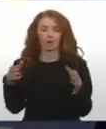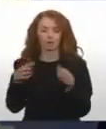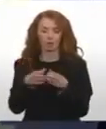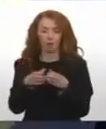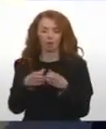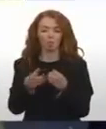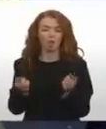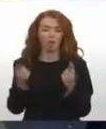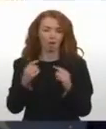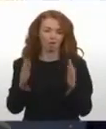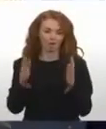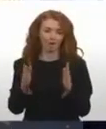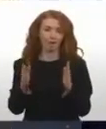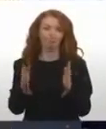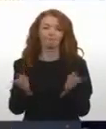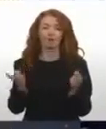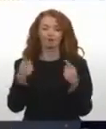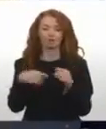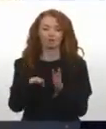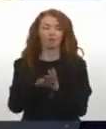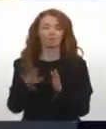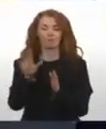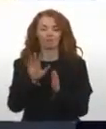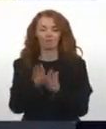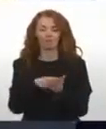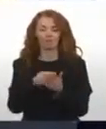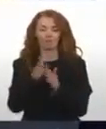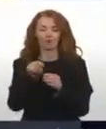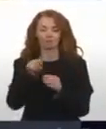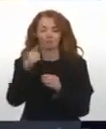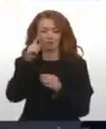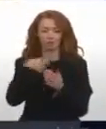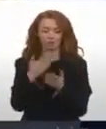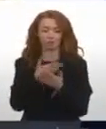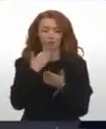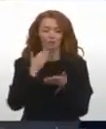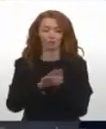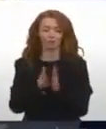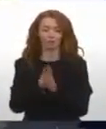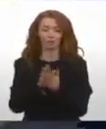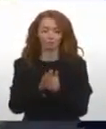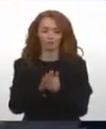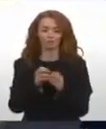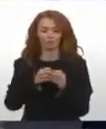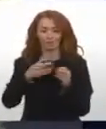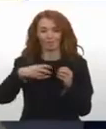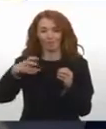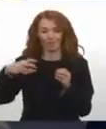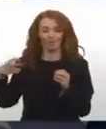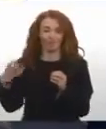sasaukuma laikā. Tieši tā pašreiz dalību valsts vēl aizvien par šo priekšlikumu nav vienojušies. Nu, cerams, ka nākamās 5